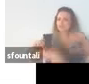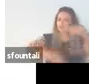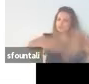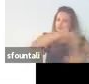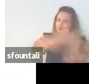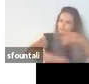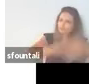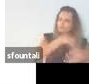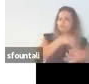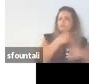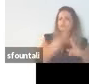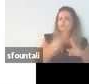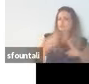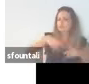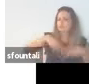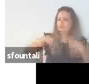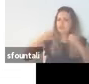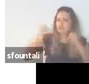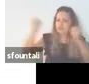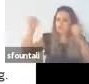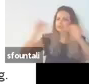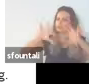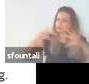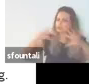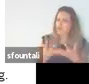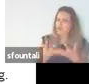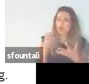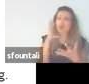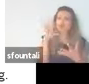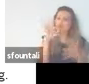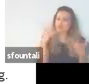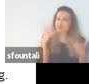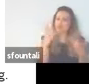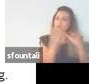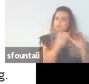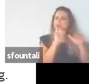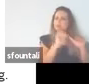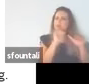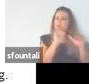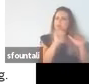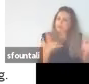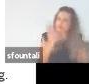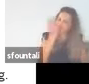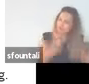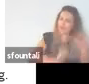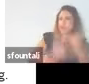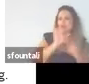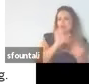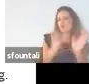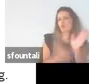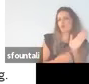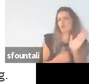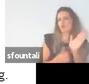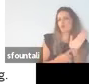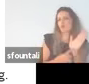δράσεις συνηγορίας γενικότερα για να ασκήσουμε πίεση για αυτή την αλλαγή. This is a quote from one of the survivors about